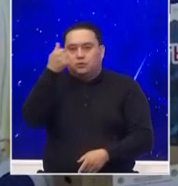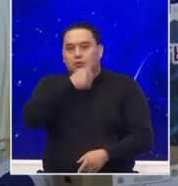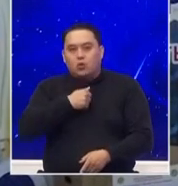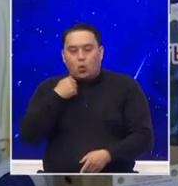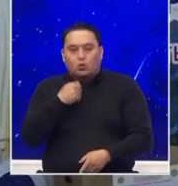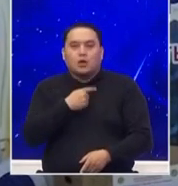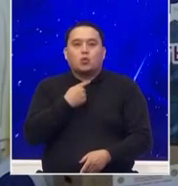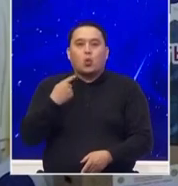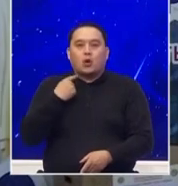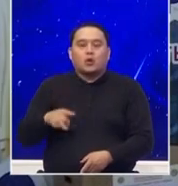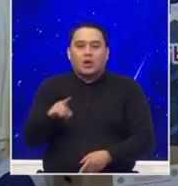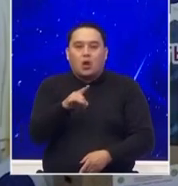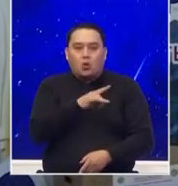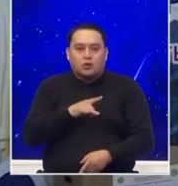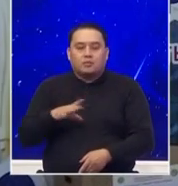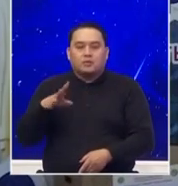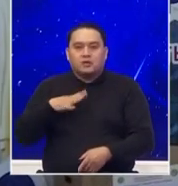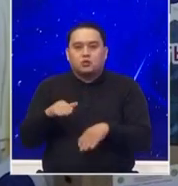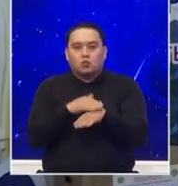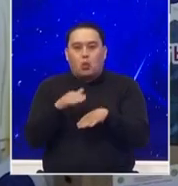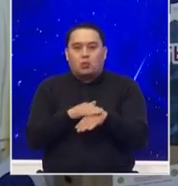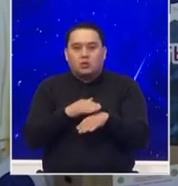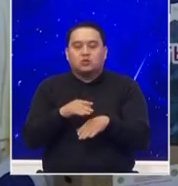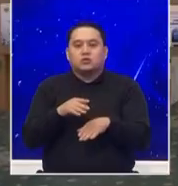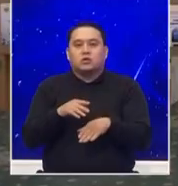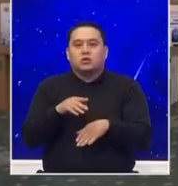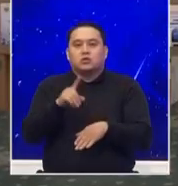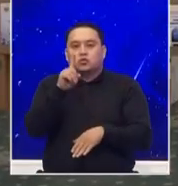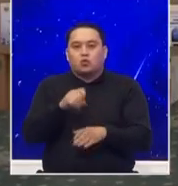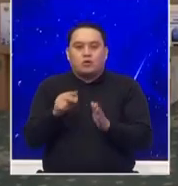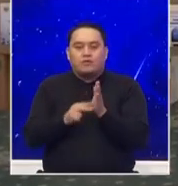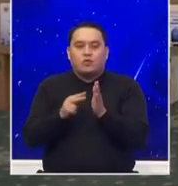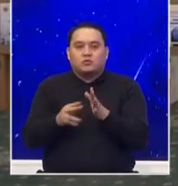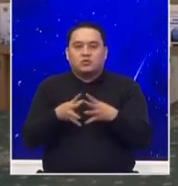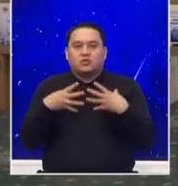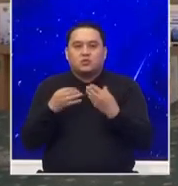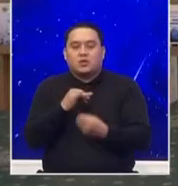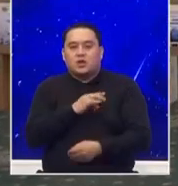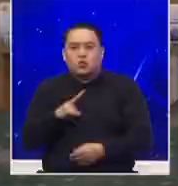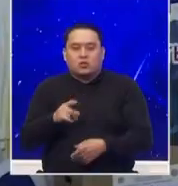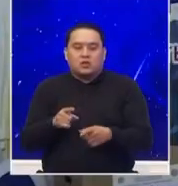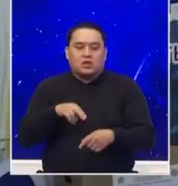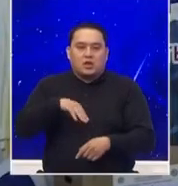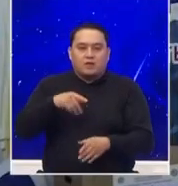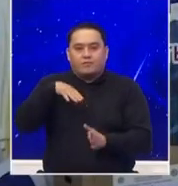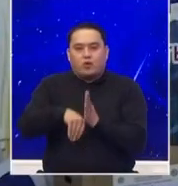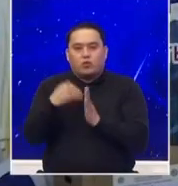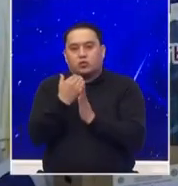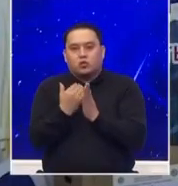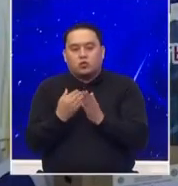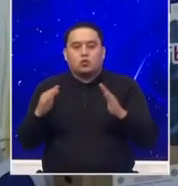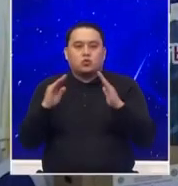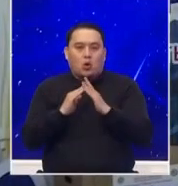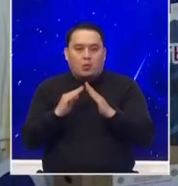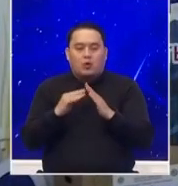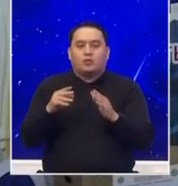по Талдыкурганскому региону совершена благотворительность на сумму порядка 187 миллионов тенге. В этот список входят дома для 20